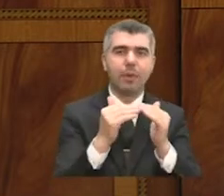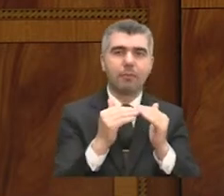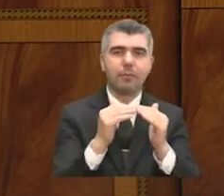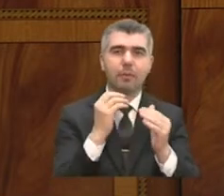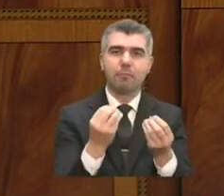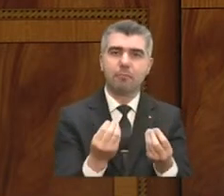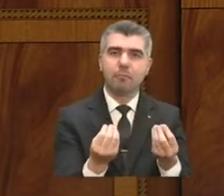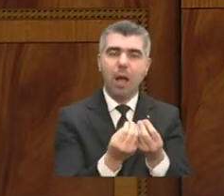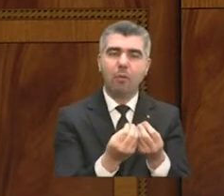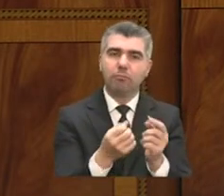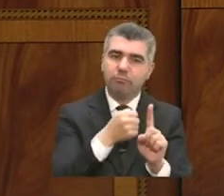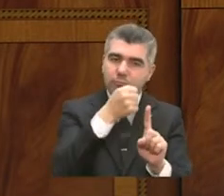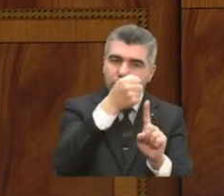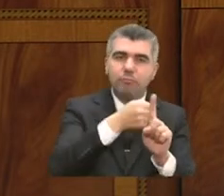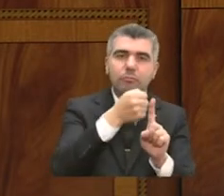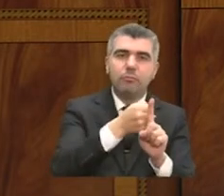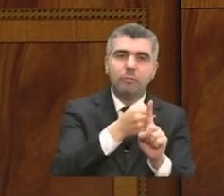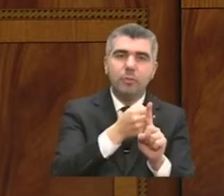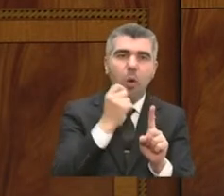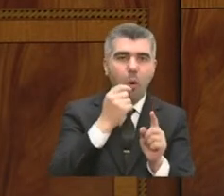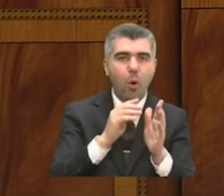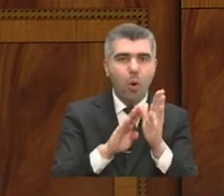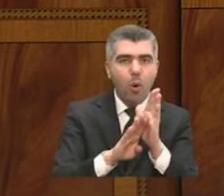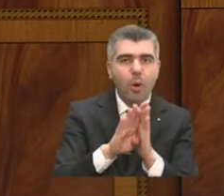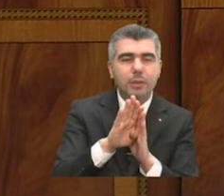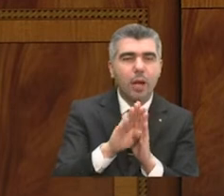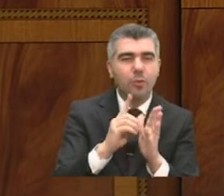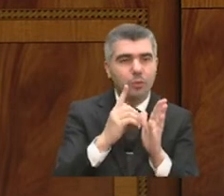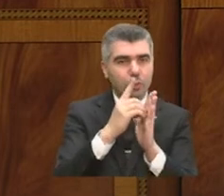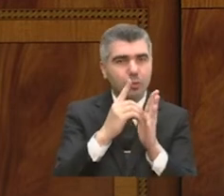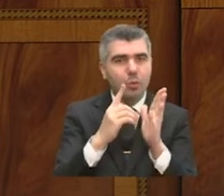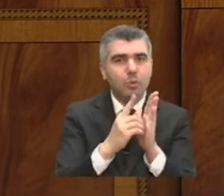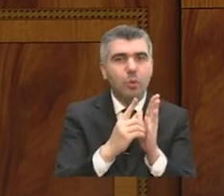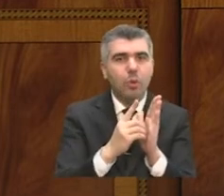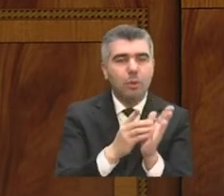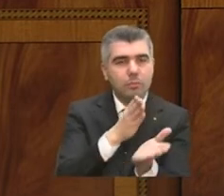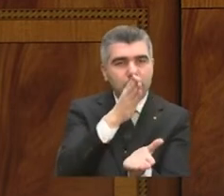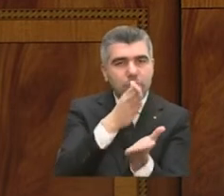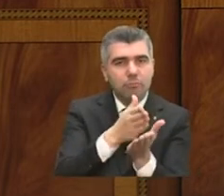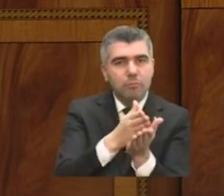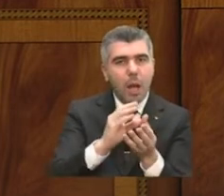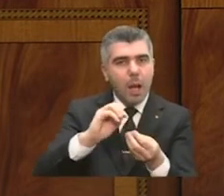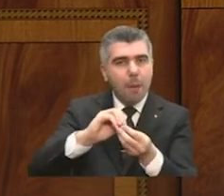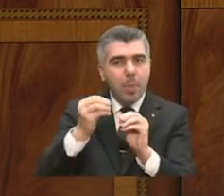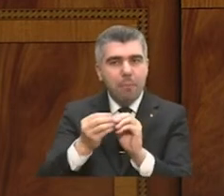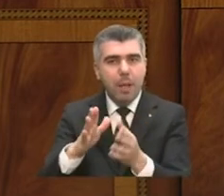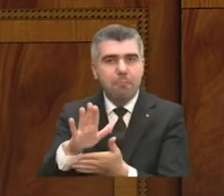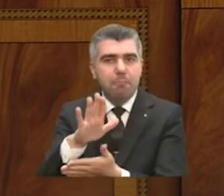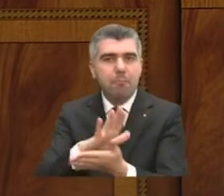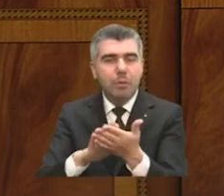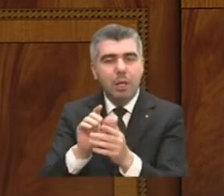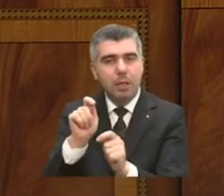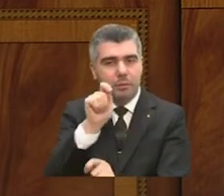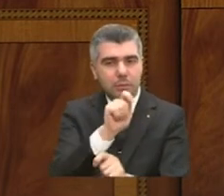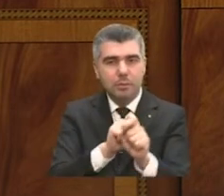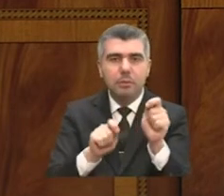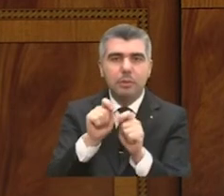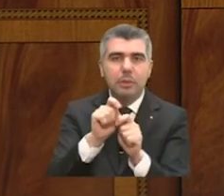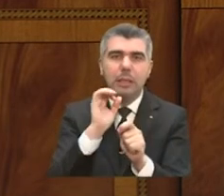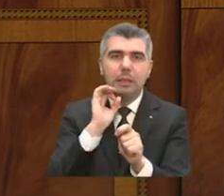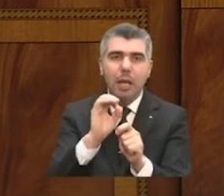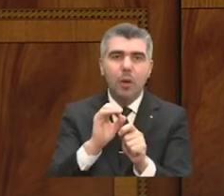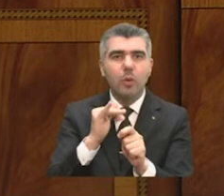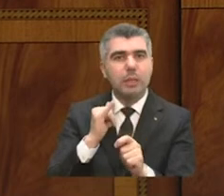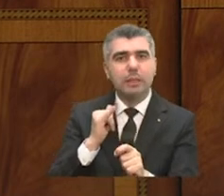que le Maroc, évidemment, continue dans la voie de protéger, de défendre